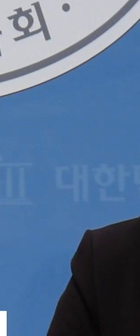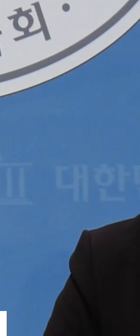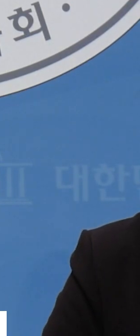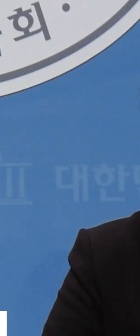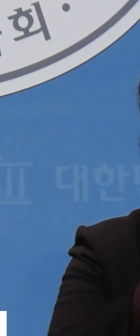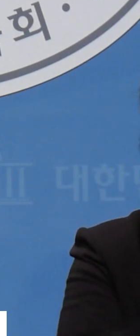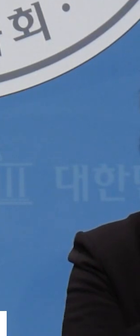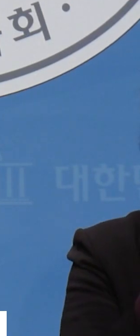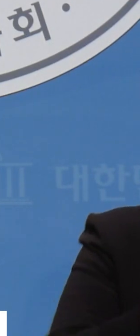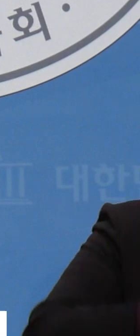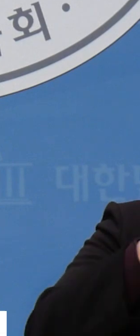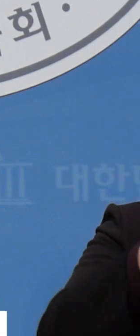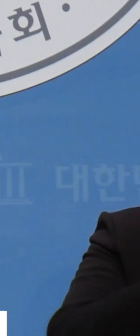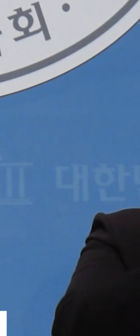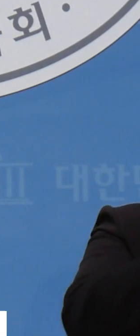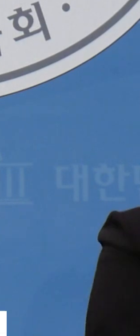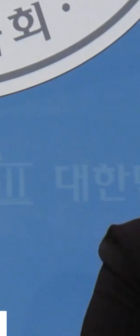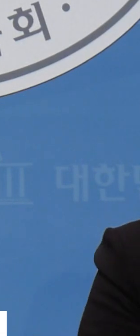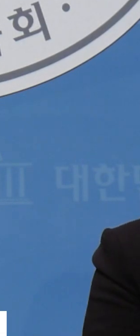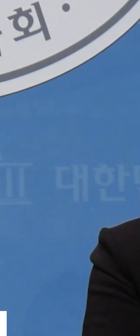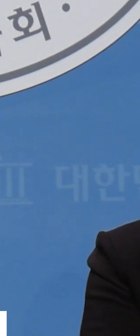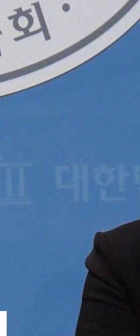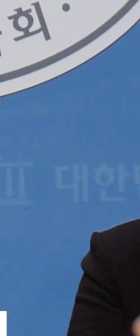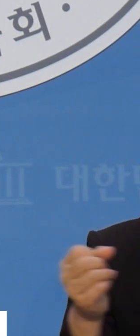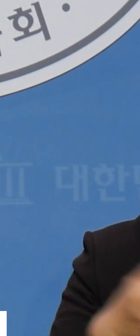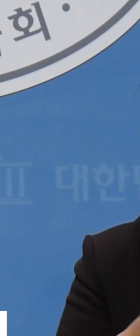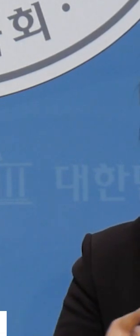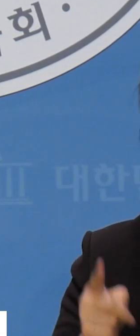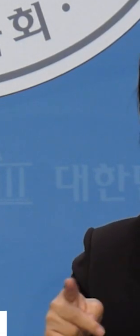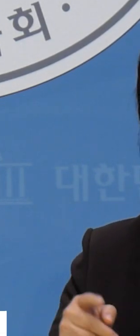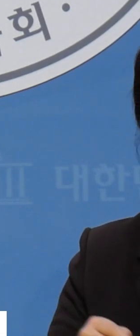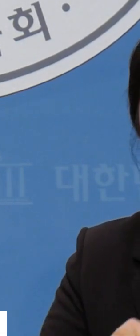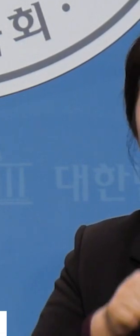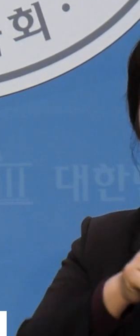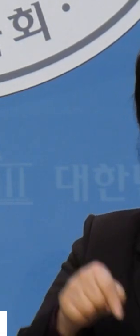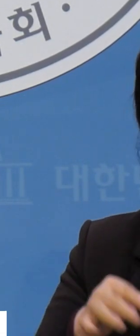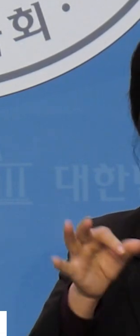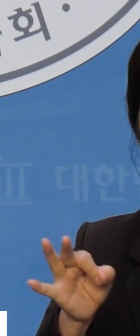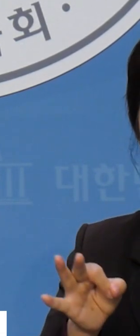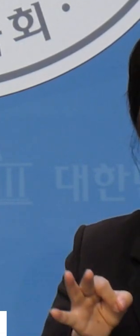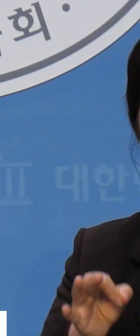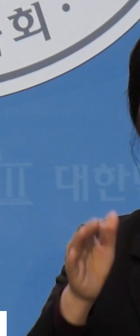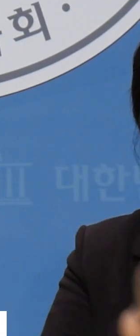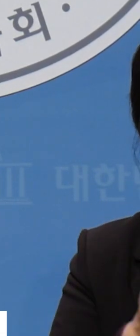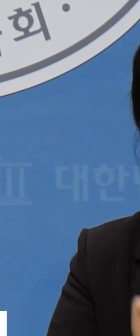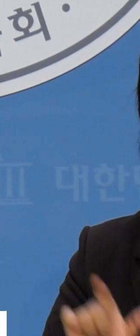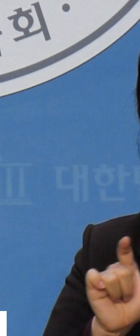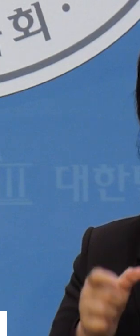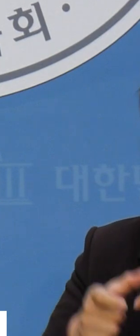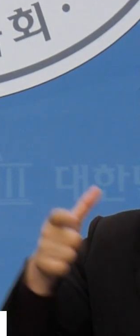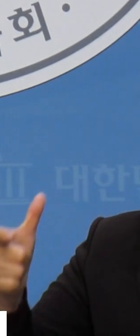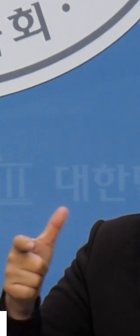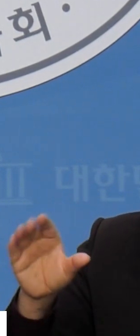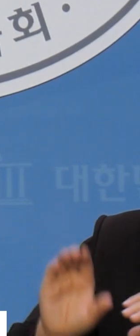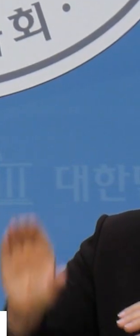사업을 무차별 삭감하고 출연료 운영비 등 2조 원가량을 증액시켰습니다.